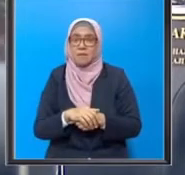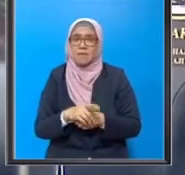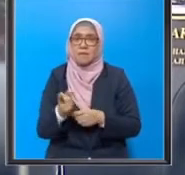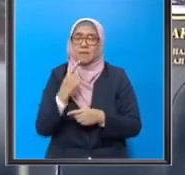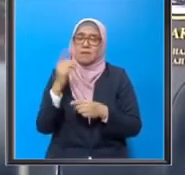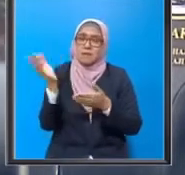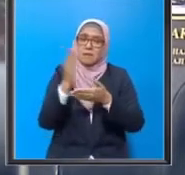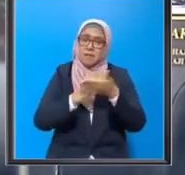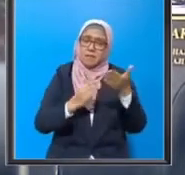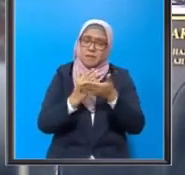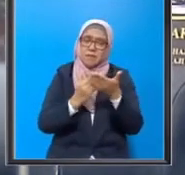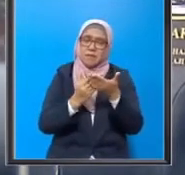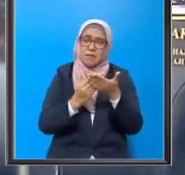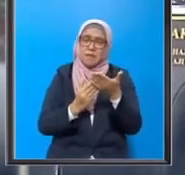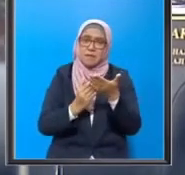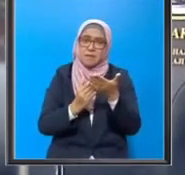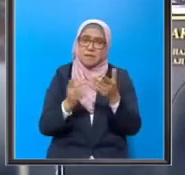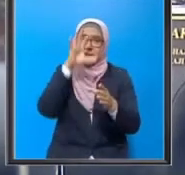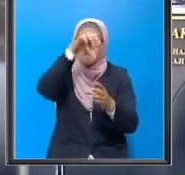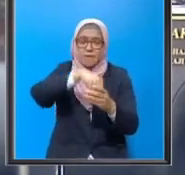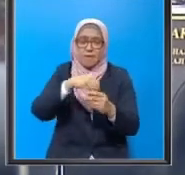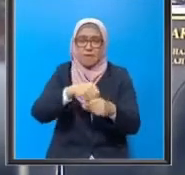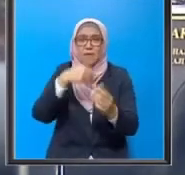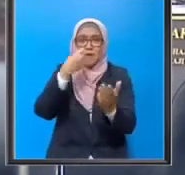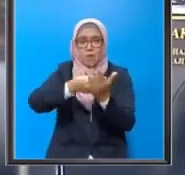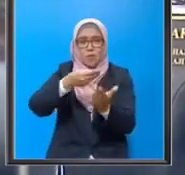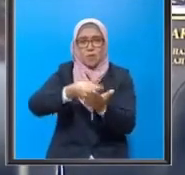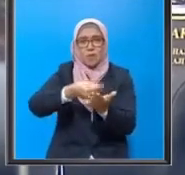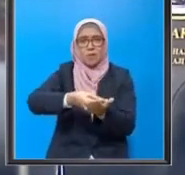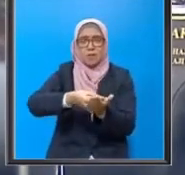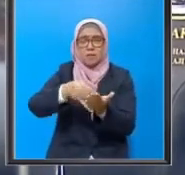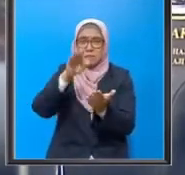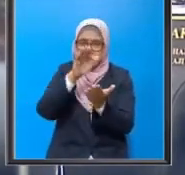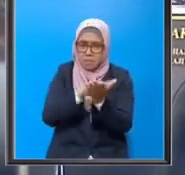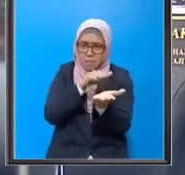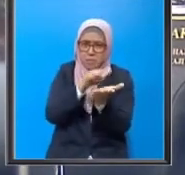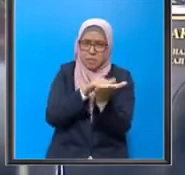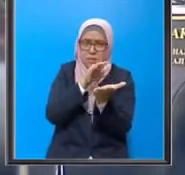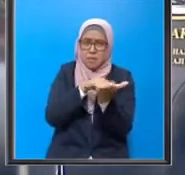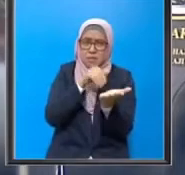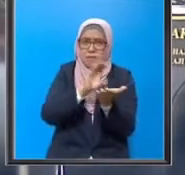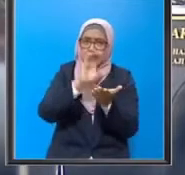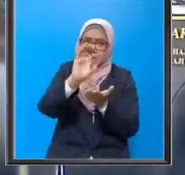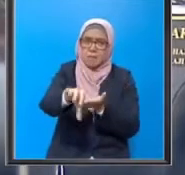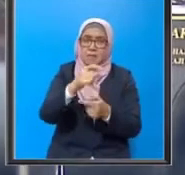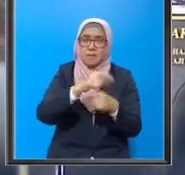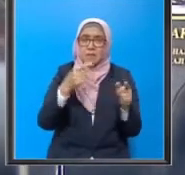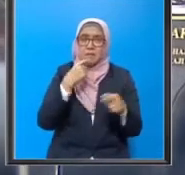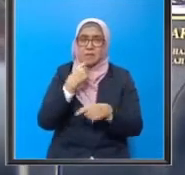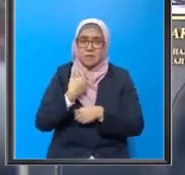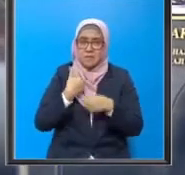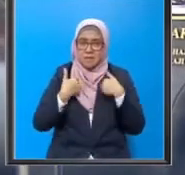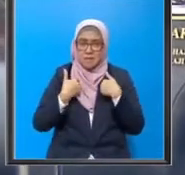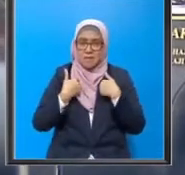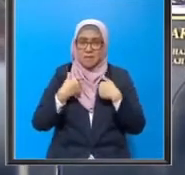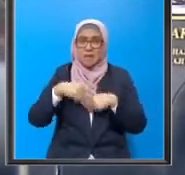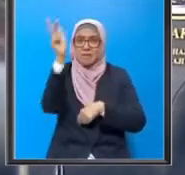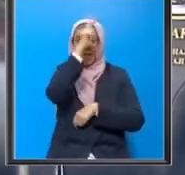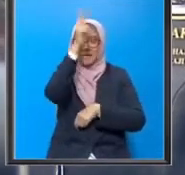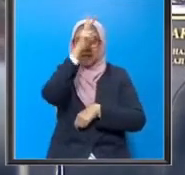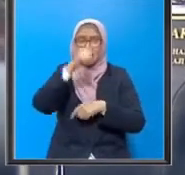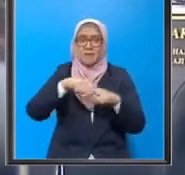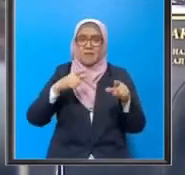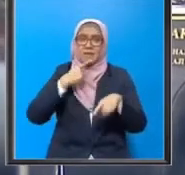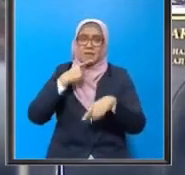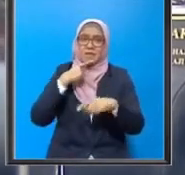terlibat dengan uang Peter pertaruhan dan perjudian Adakah pihak kerajaan bercabang menyikat beberapa aplikasi dalam kalian yang ternyata memberi kesan buruk